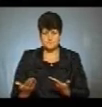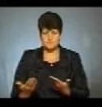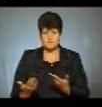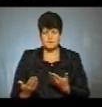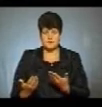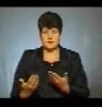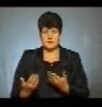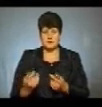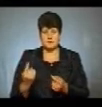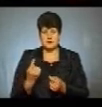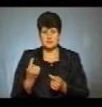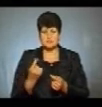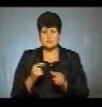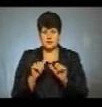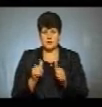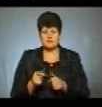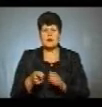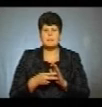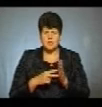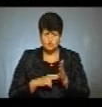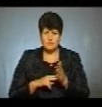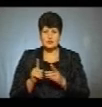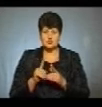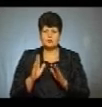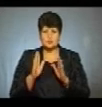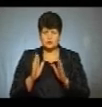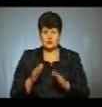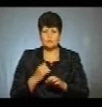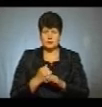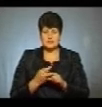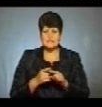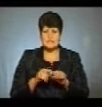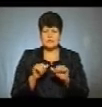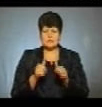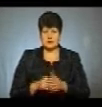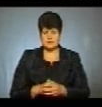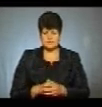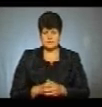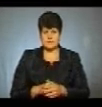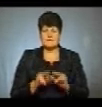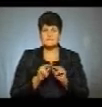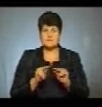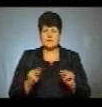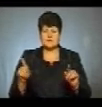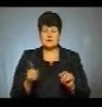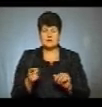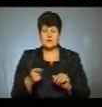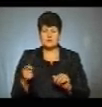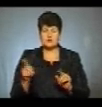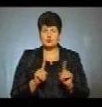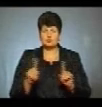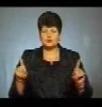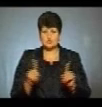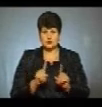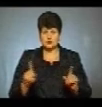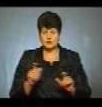статую. Вона планувала, що ми будемо робити такі статуетки. Викладач Тернопільського музичного коледжу Іван